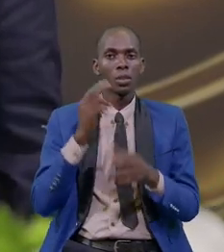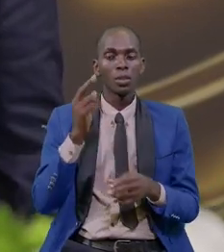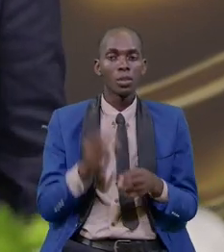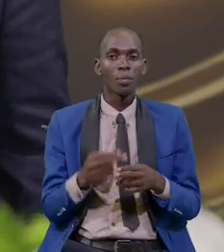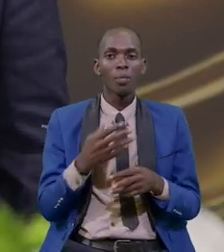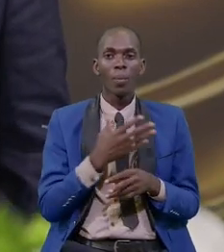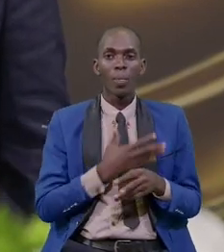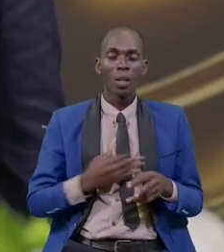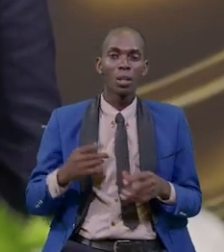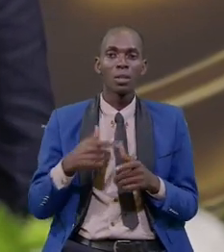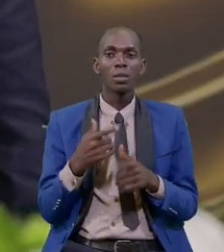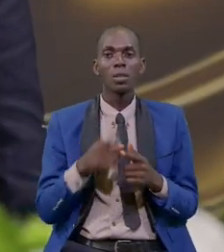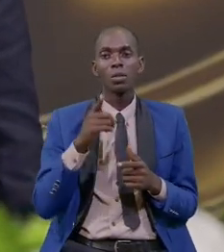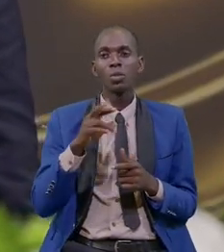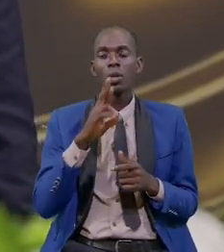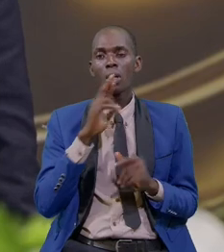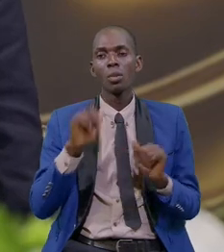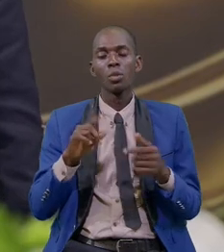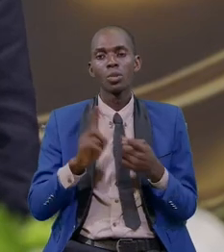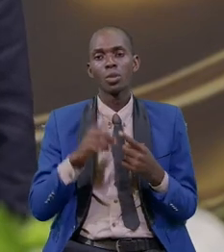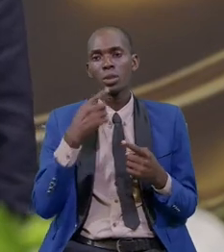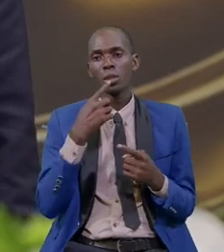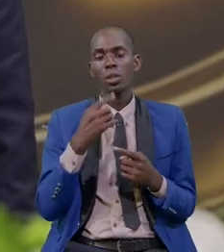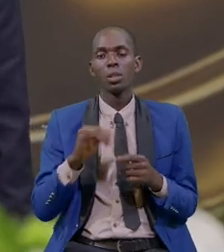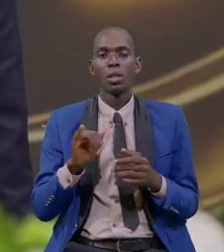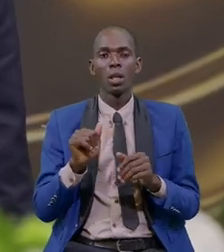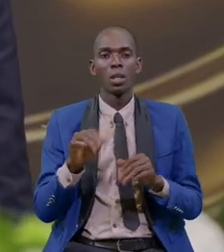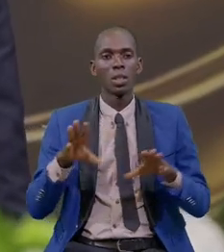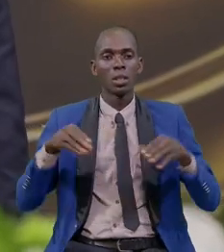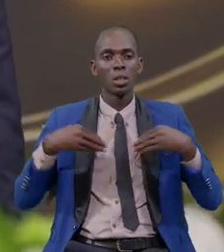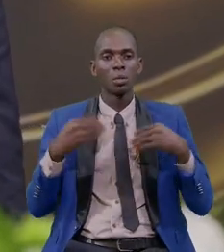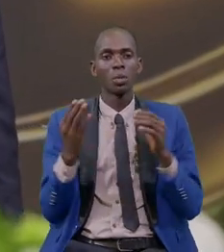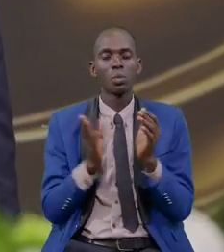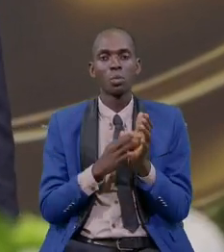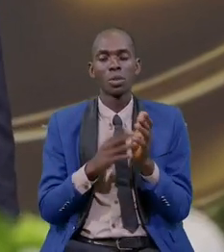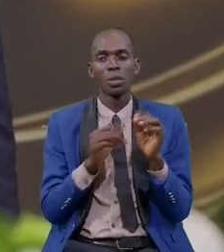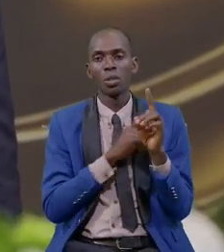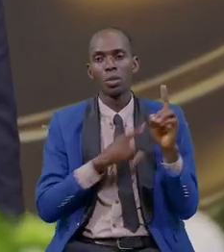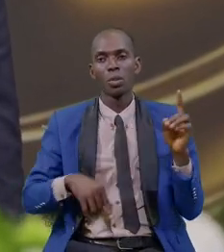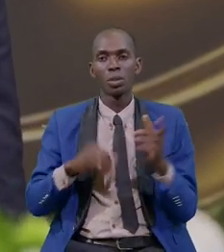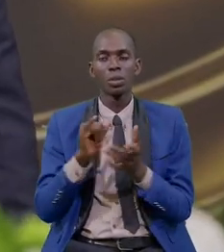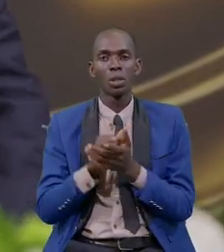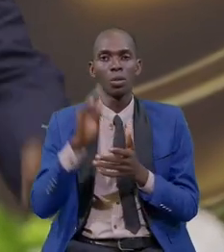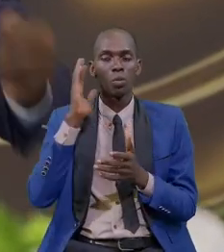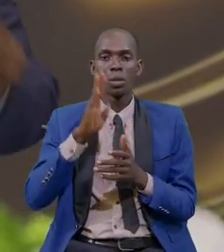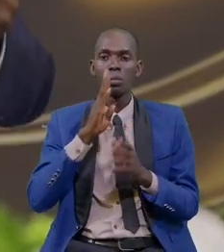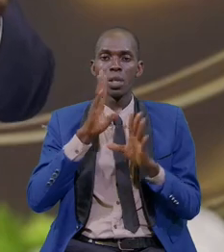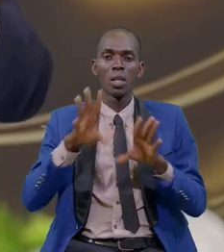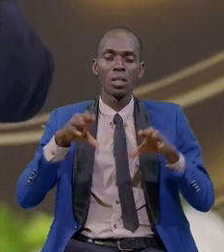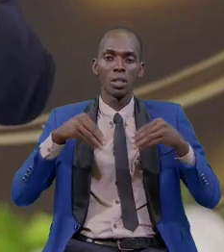dire un gloire à Dieu pour le Seigneur qui sera acceptable et sera entendu au ciel.